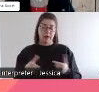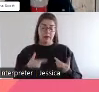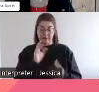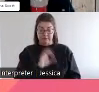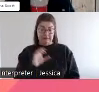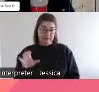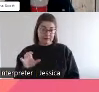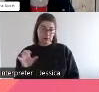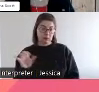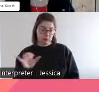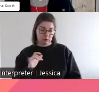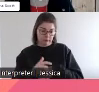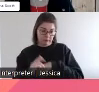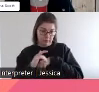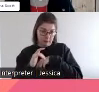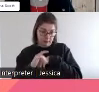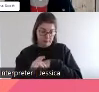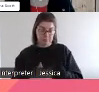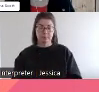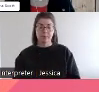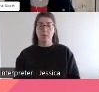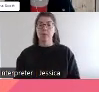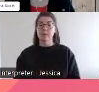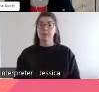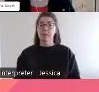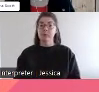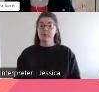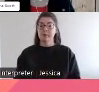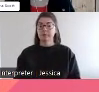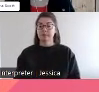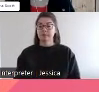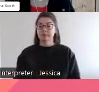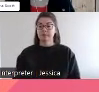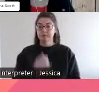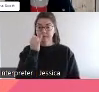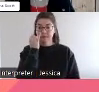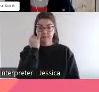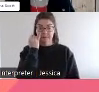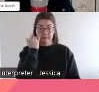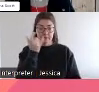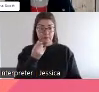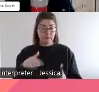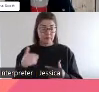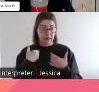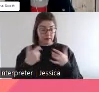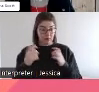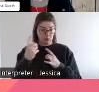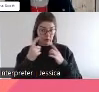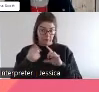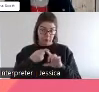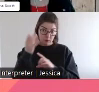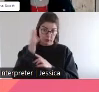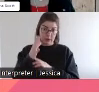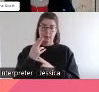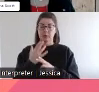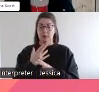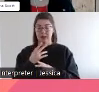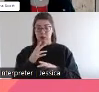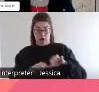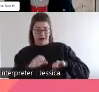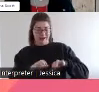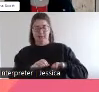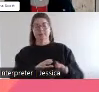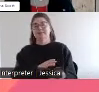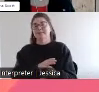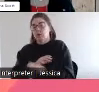qui utilisent l'interprétation par les signes à rejoindre directement les interprètes dans le chat. Si vous avez des questions, veuillez les